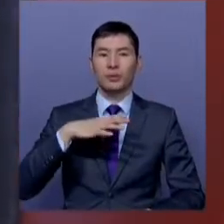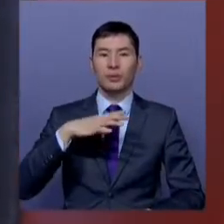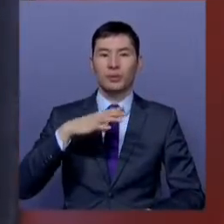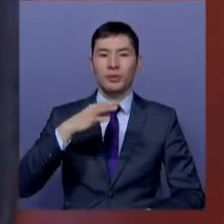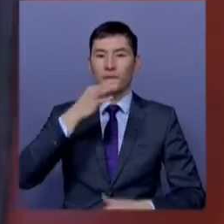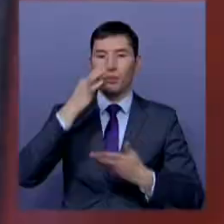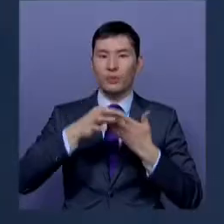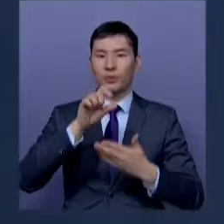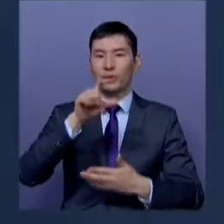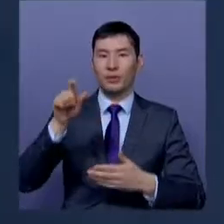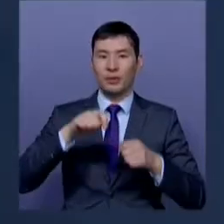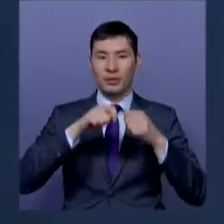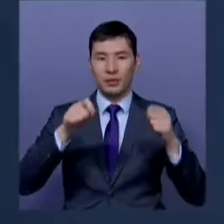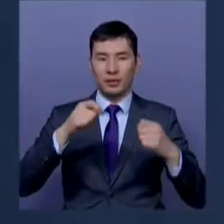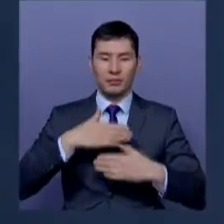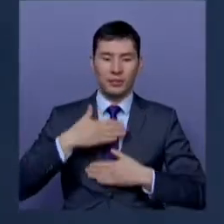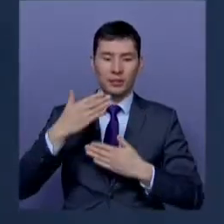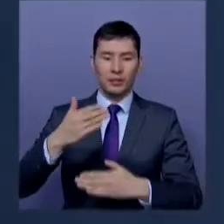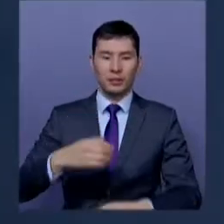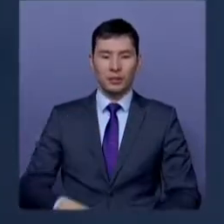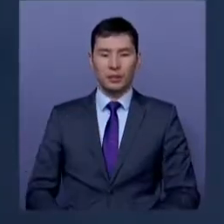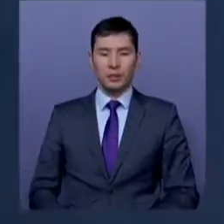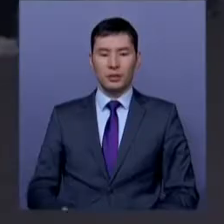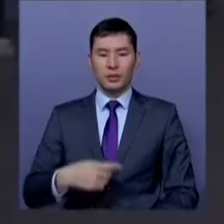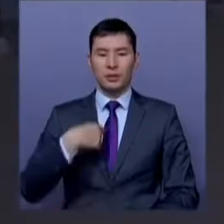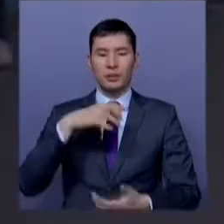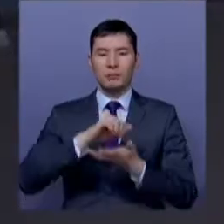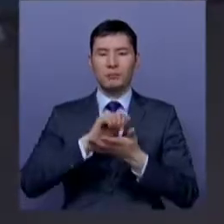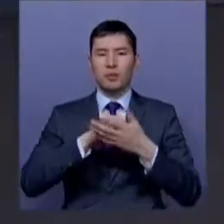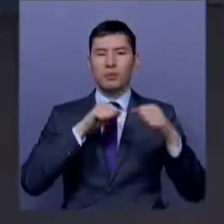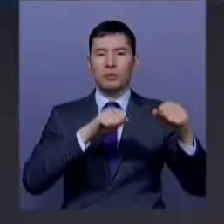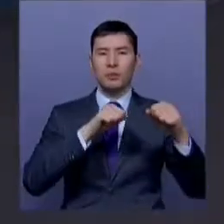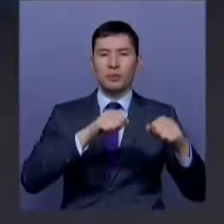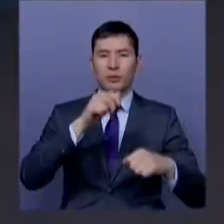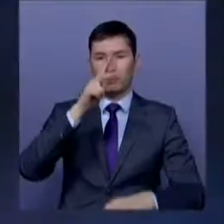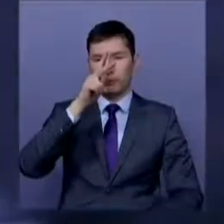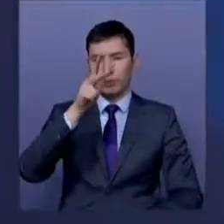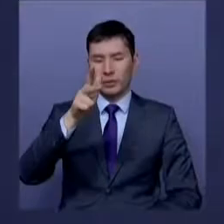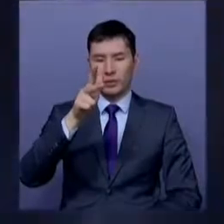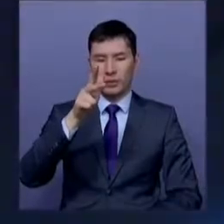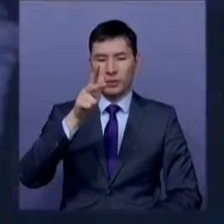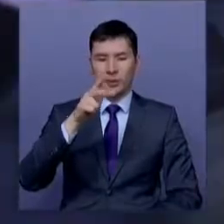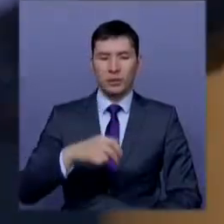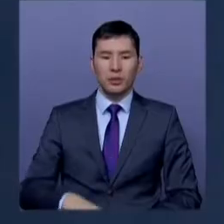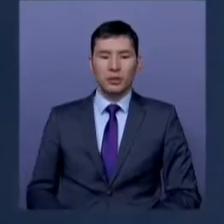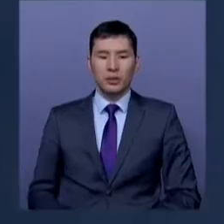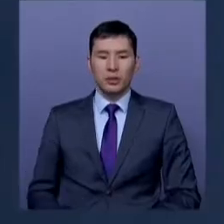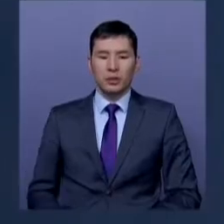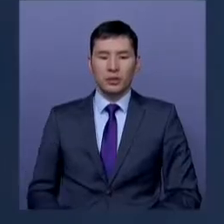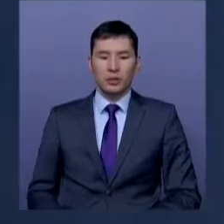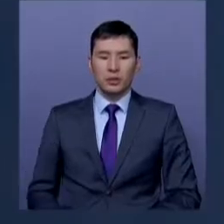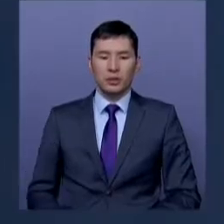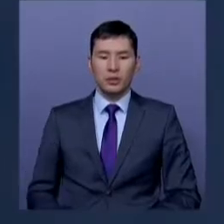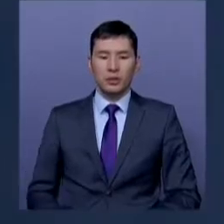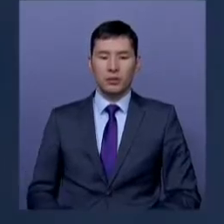басшыларға рахмет айтамыз. Бокспен айналысып келе жатқаныма 3 жыл уақыт болды. Өзім бокспен айналысқан хобби ретінде көрем. Жақсы көрем